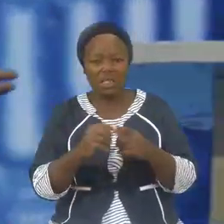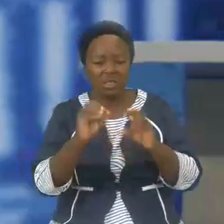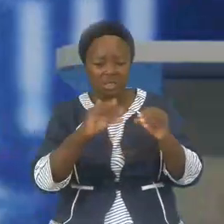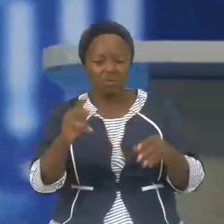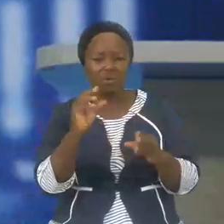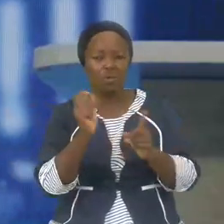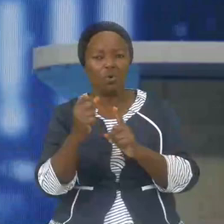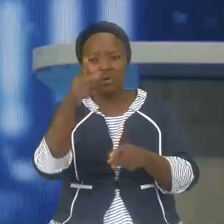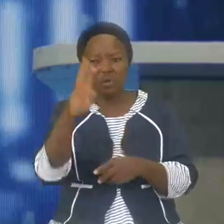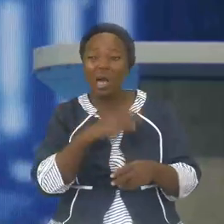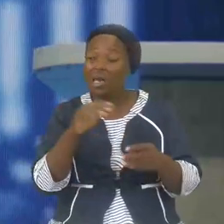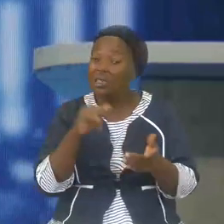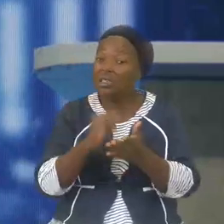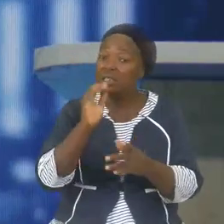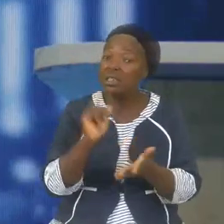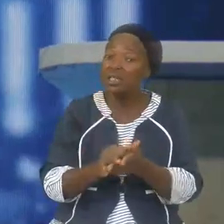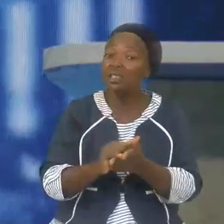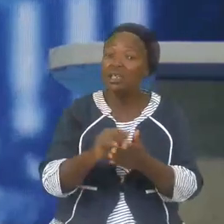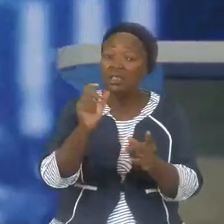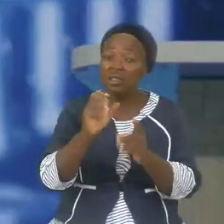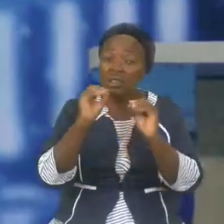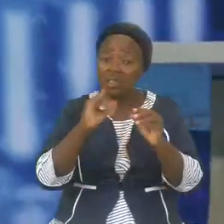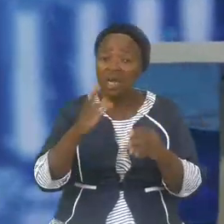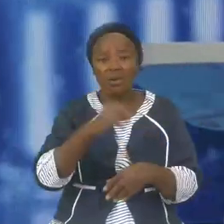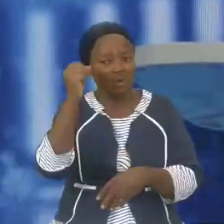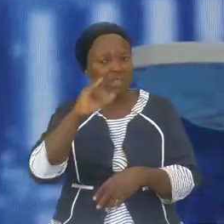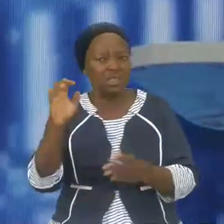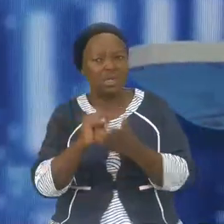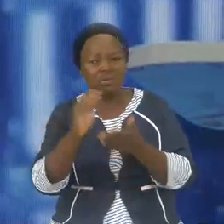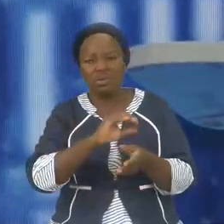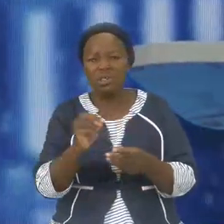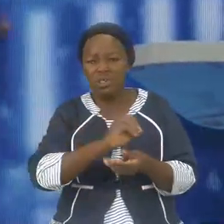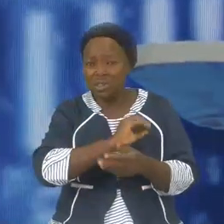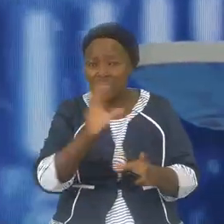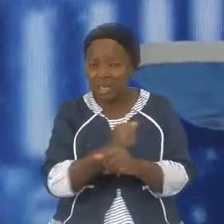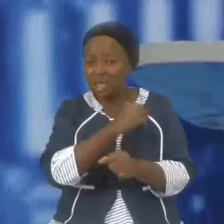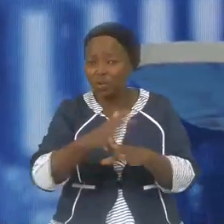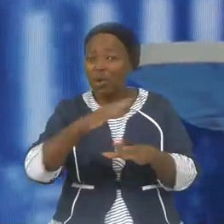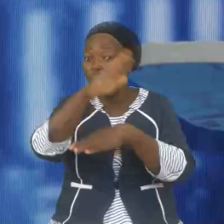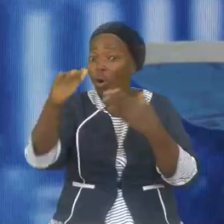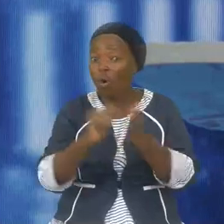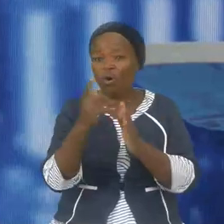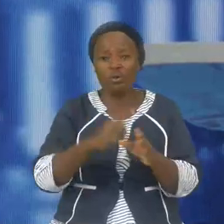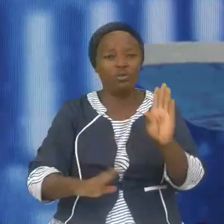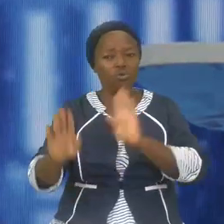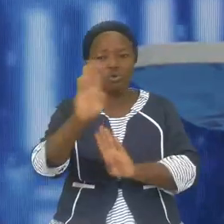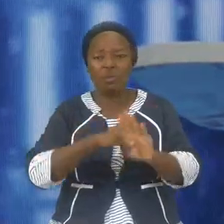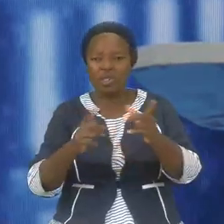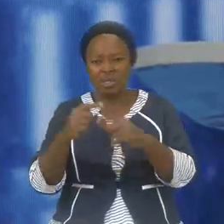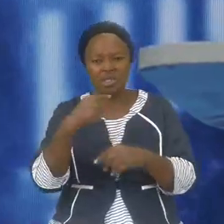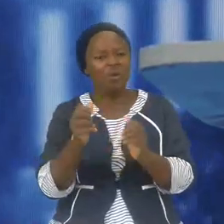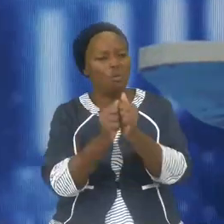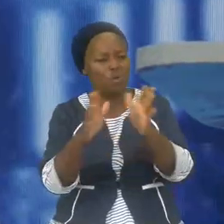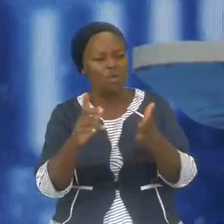Plusieurs ne reçoivent pas le véritable enseignement de la parole de Dieu. C'est ça qui doit ôter le